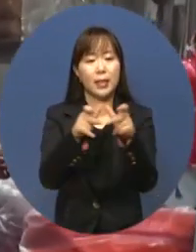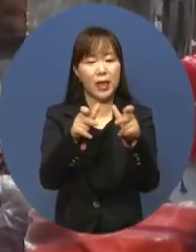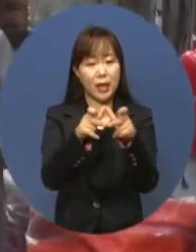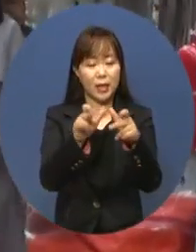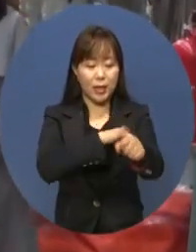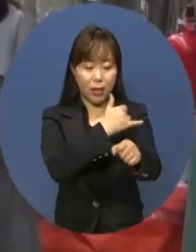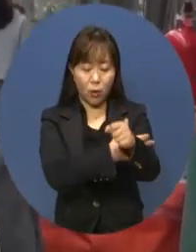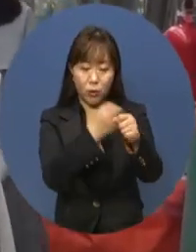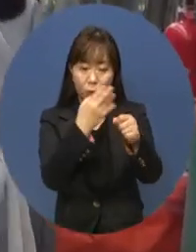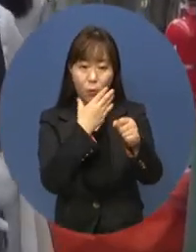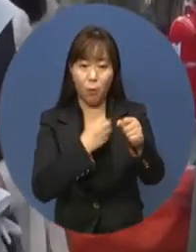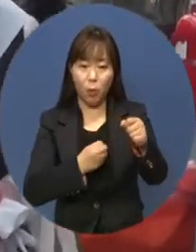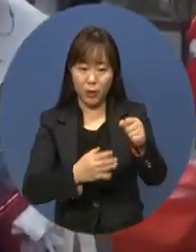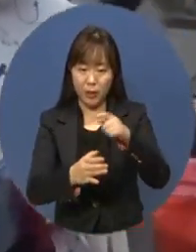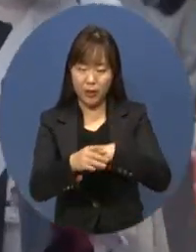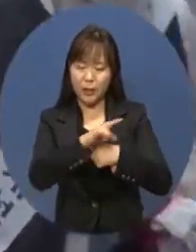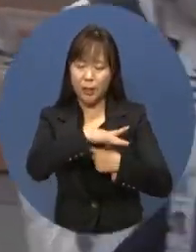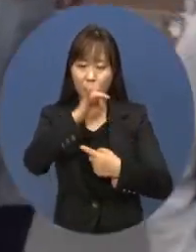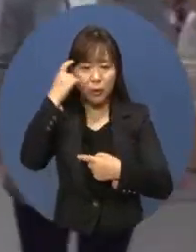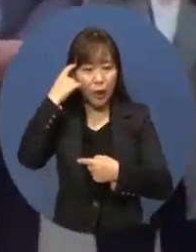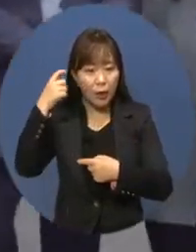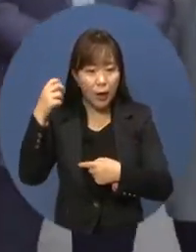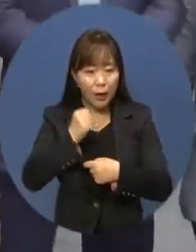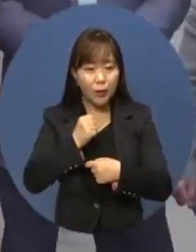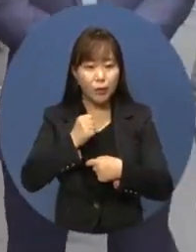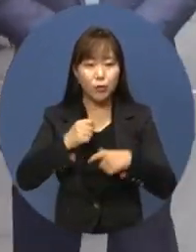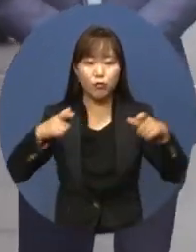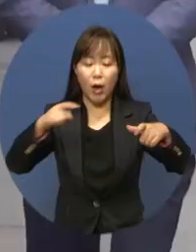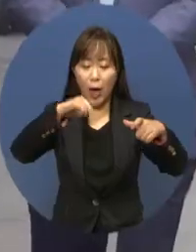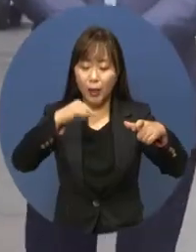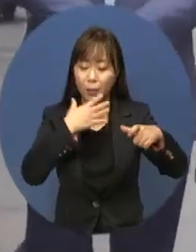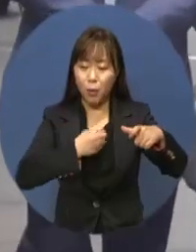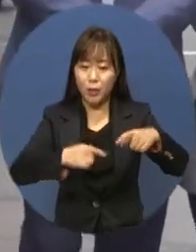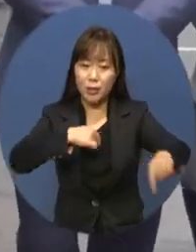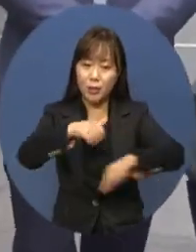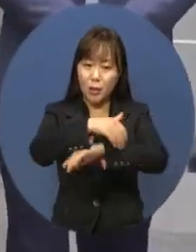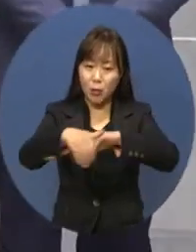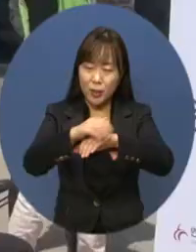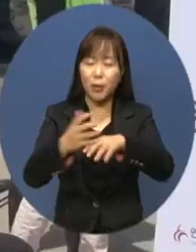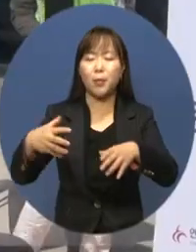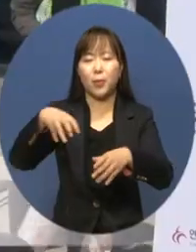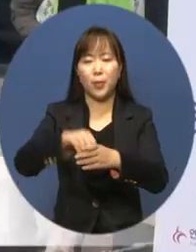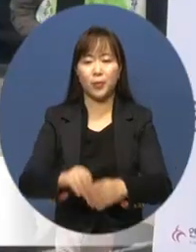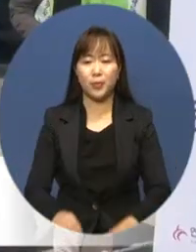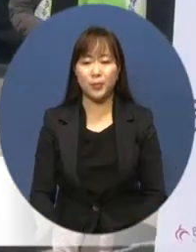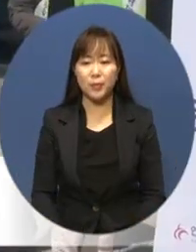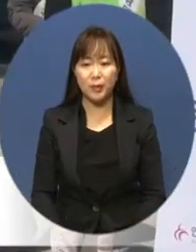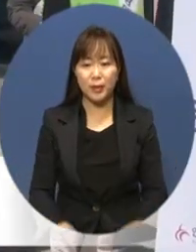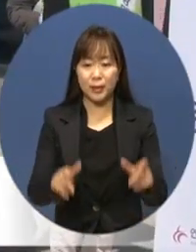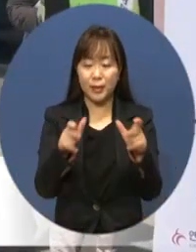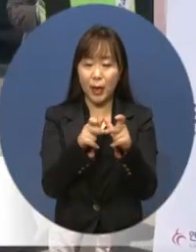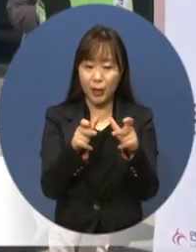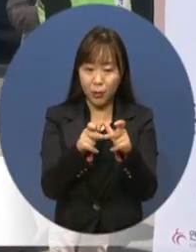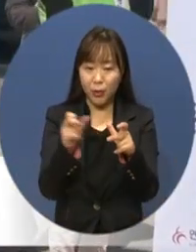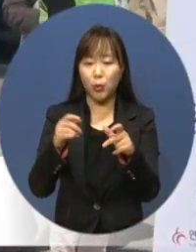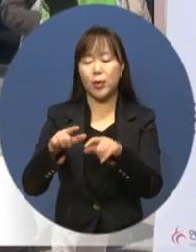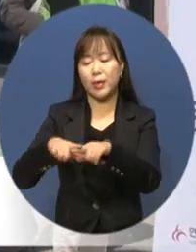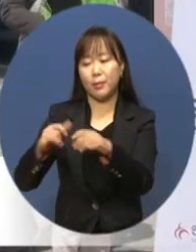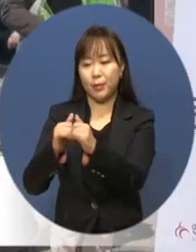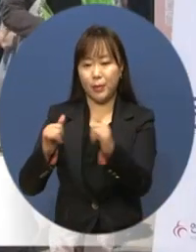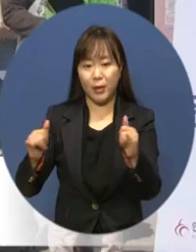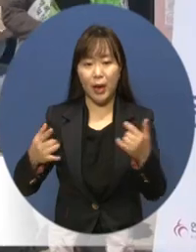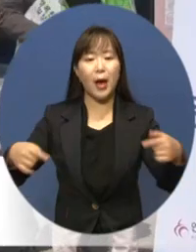장애인 인권 및 복지를 우선하여 온 군의 복지 정책을 반영하고 있습니다. 장애인들하고 우리